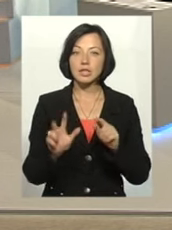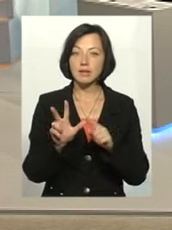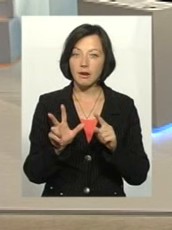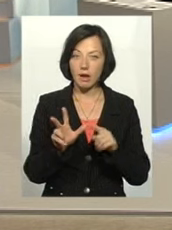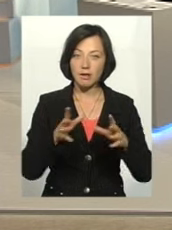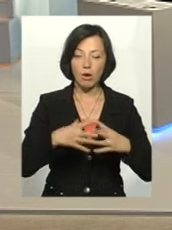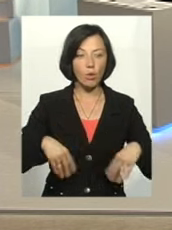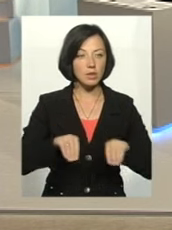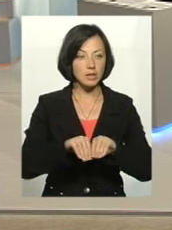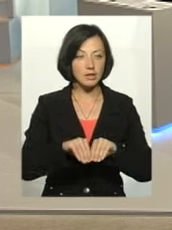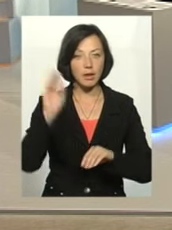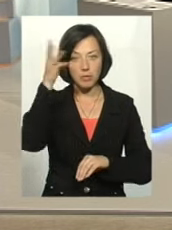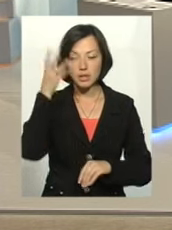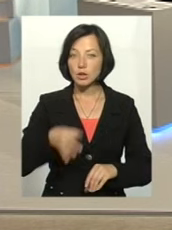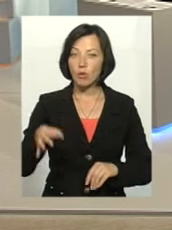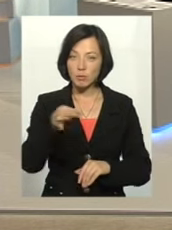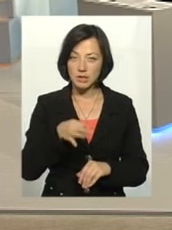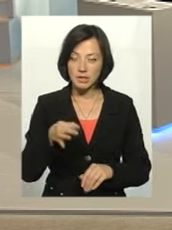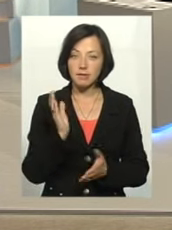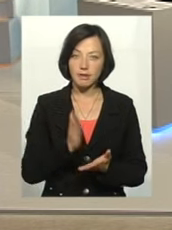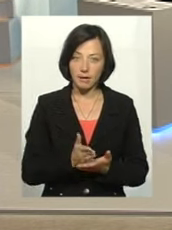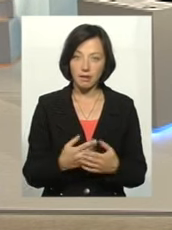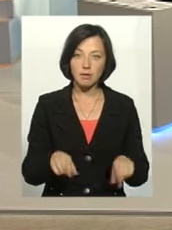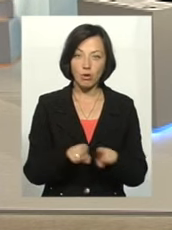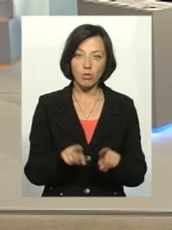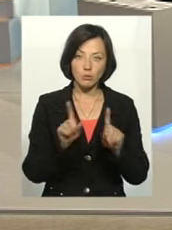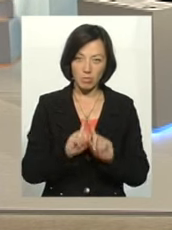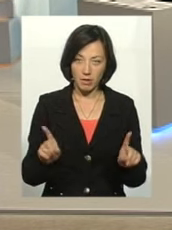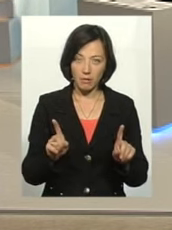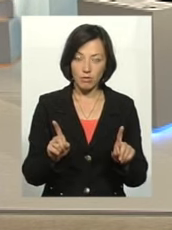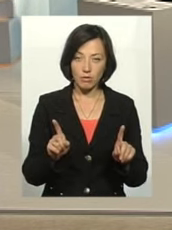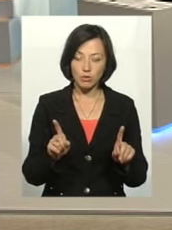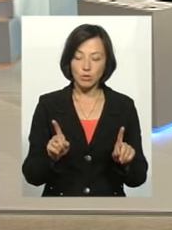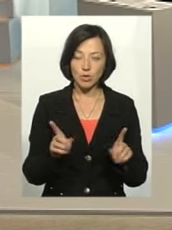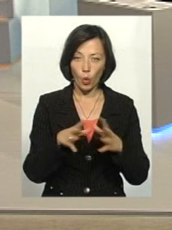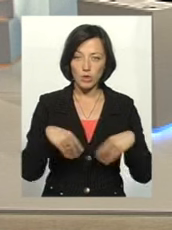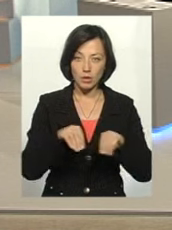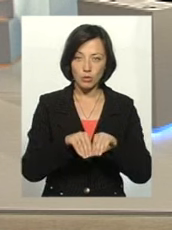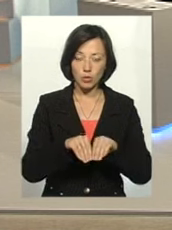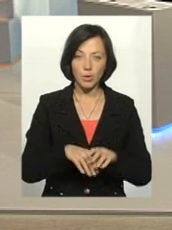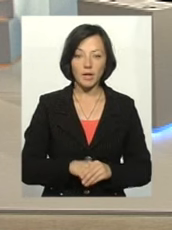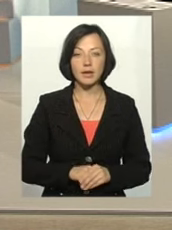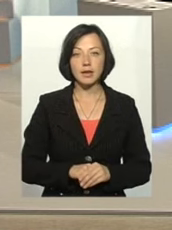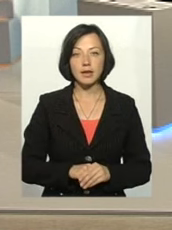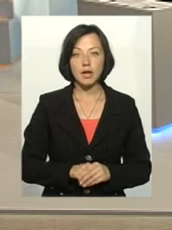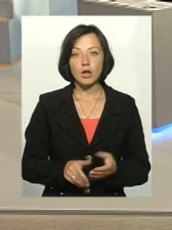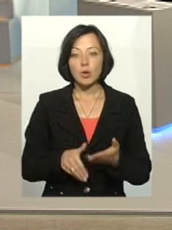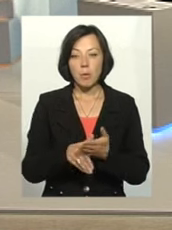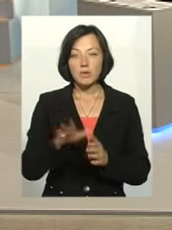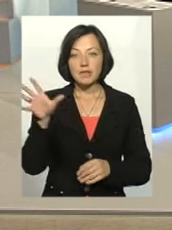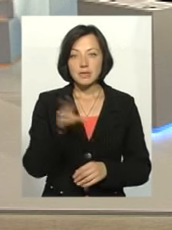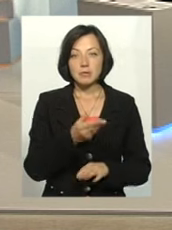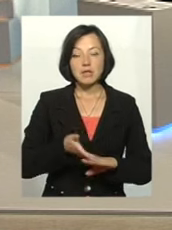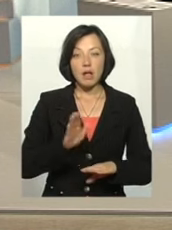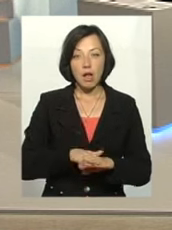в Хмельницькій області є такою особливою людиною, родиною. Допомогти всім складно,